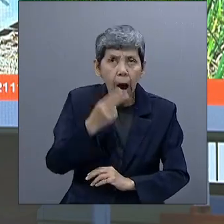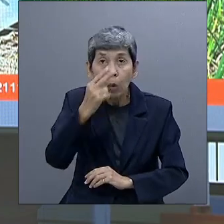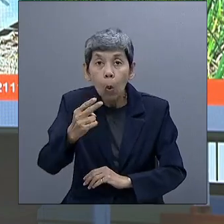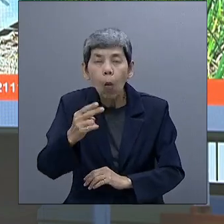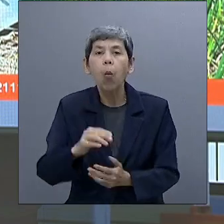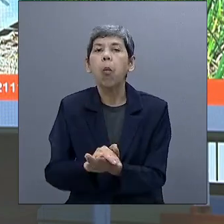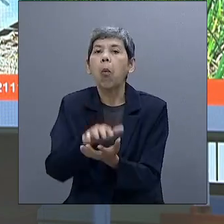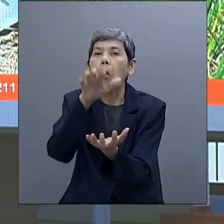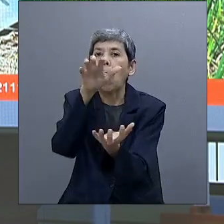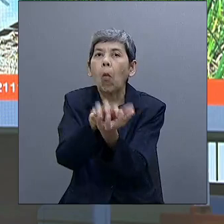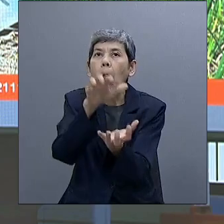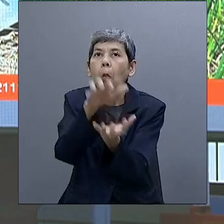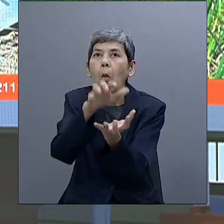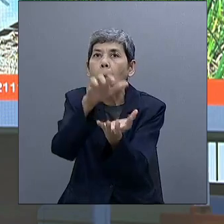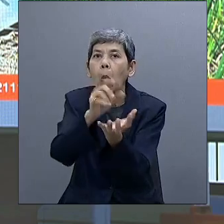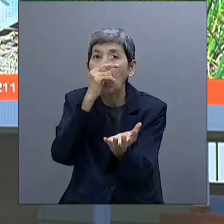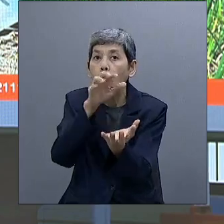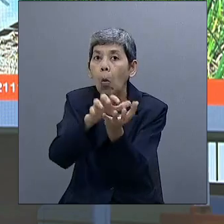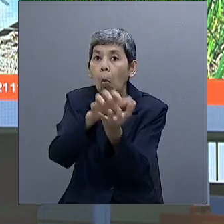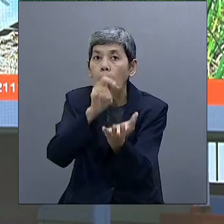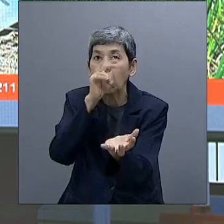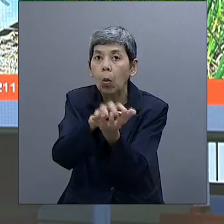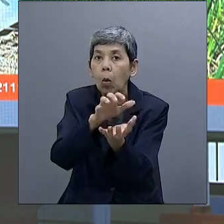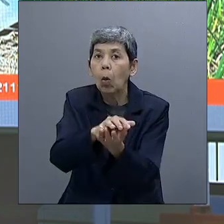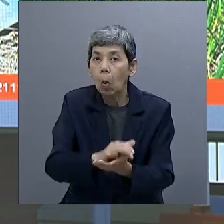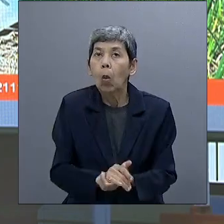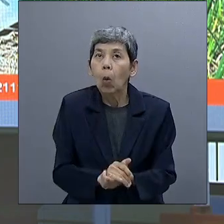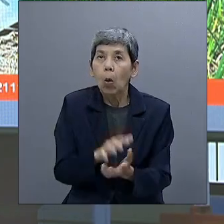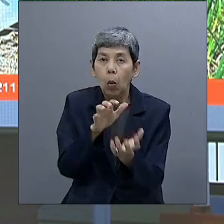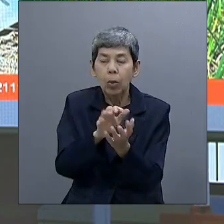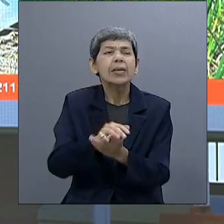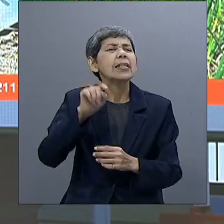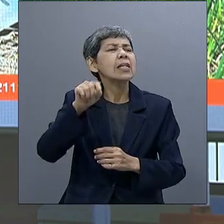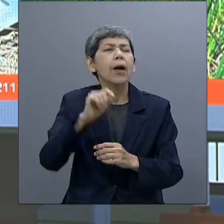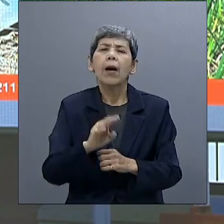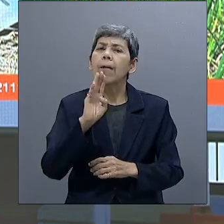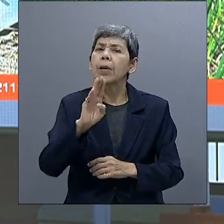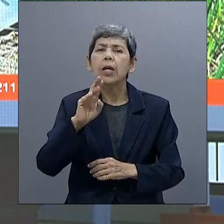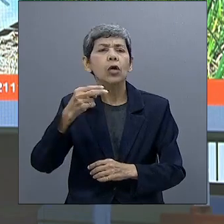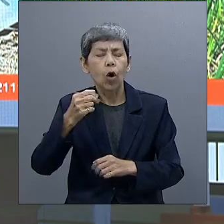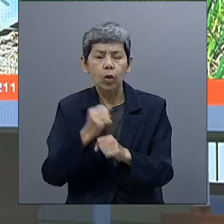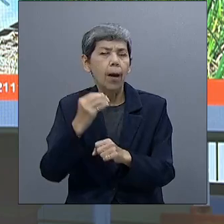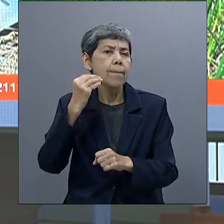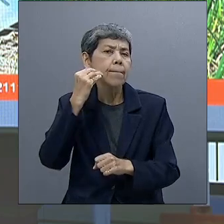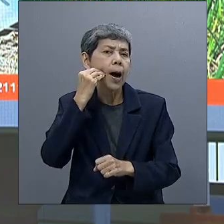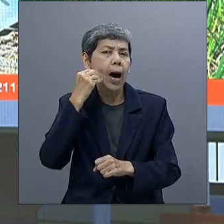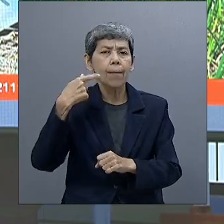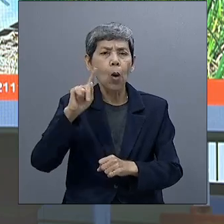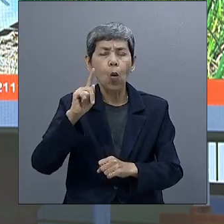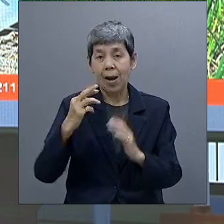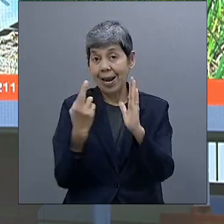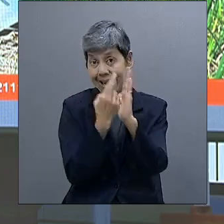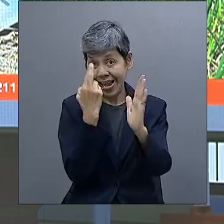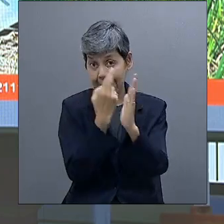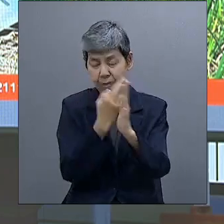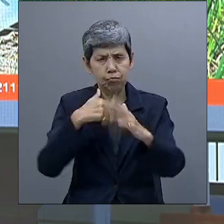จระเข้นะคะมาเป็นตัวแบบนี้เลยค่ะคุณผู้ชมพื้นที่นะคะอยู่ที่บึงหนองอ้ออำเภอบ้านโป่งจังหวัดราชบุรีชาวบ้านเข